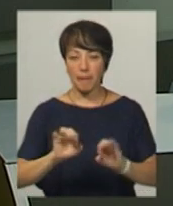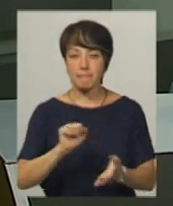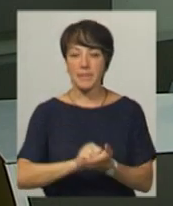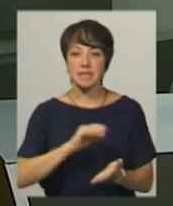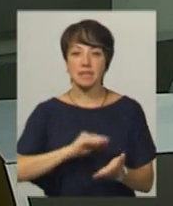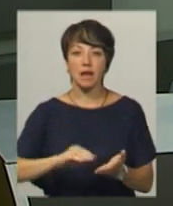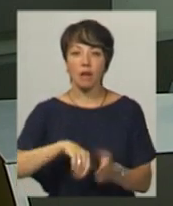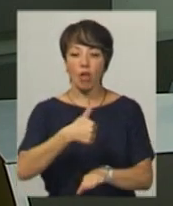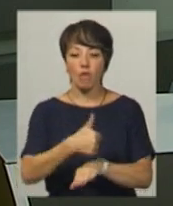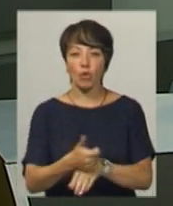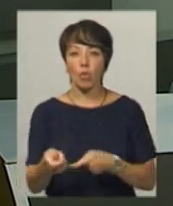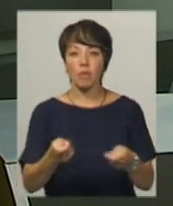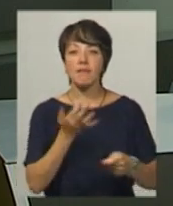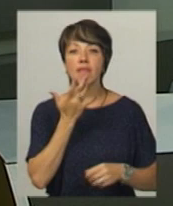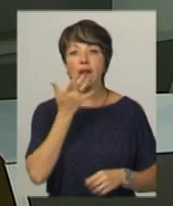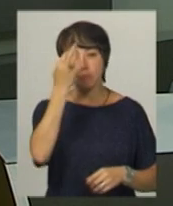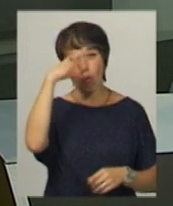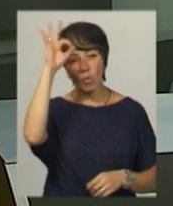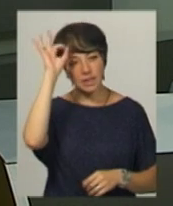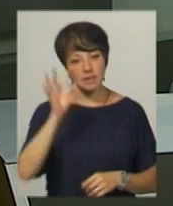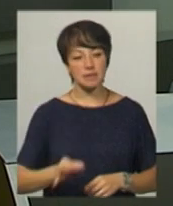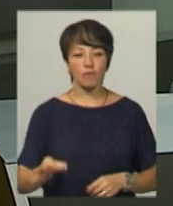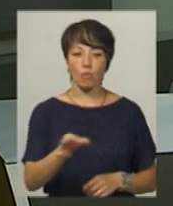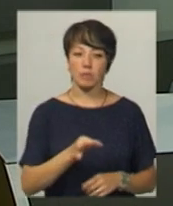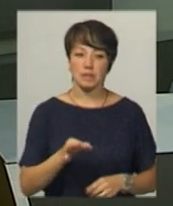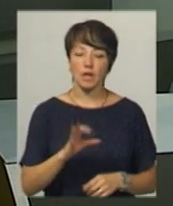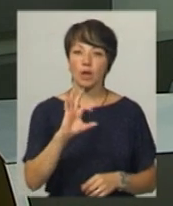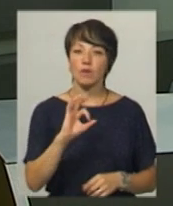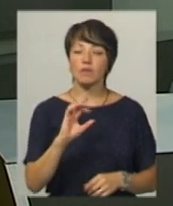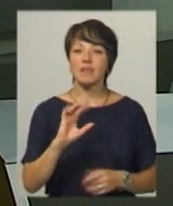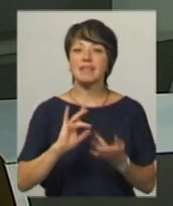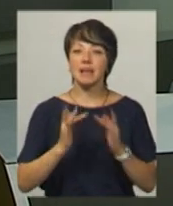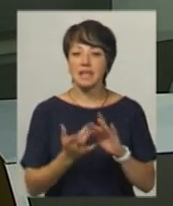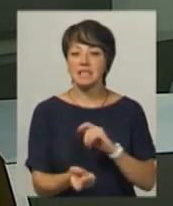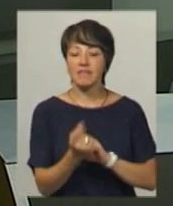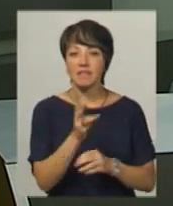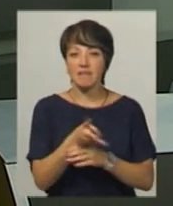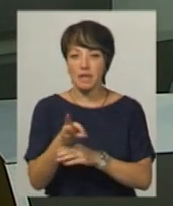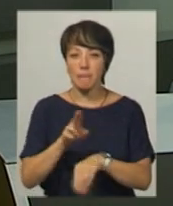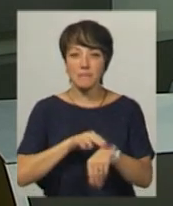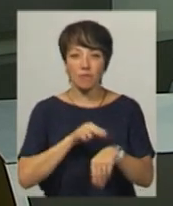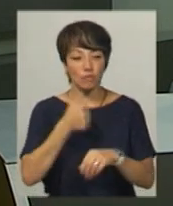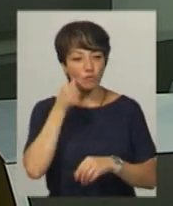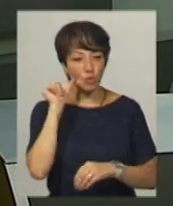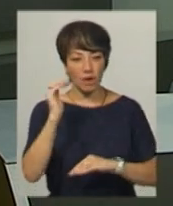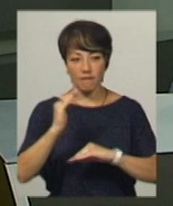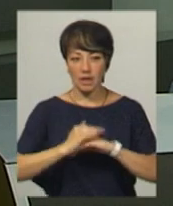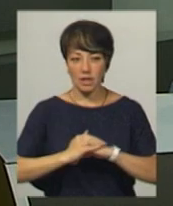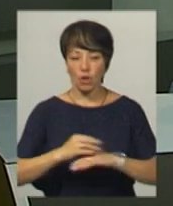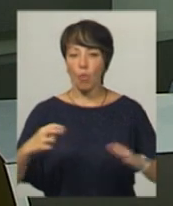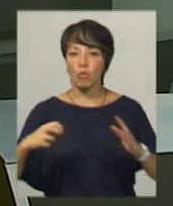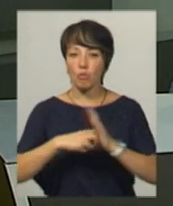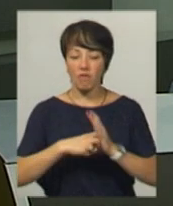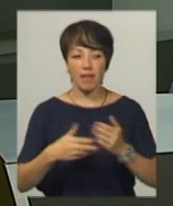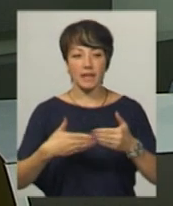прес-секретар Головного управління Нацполіції в області Інна Глега. Нагадаю, в соцмережі з'явилося відео, де правоохоронці вчора ввечері